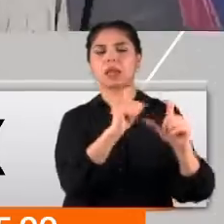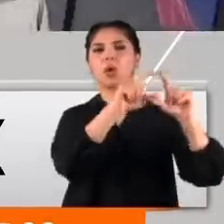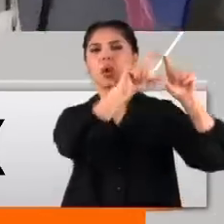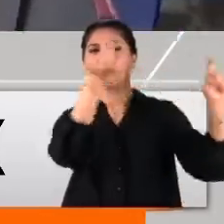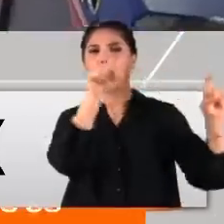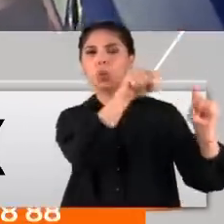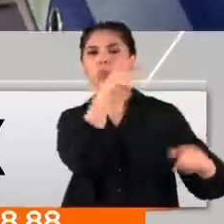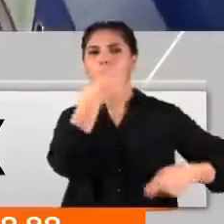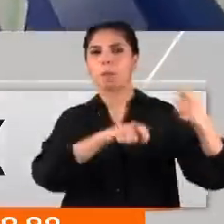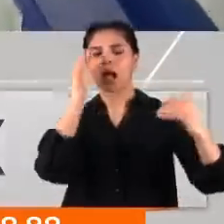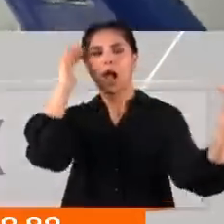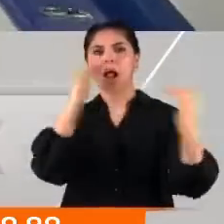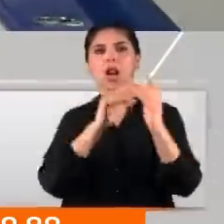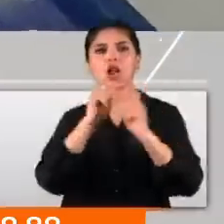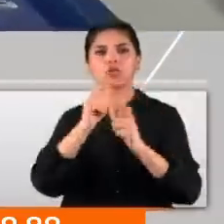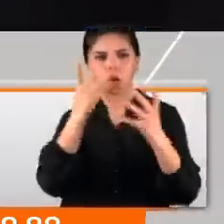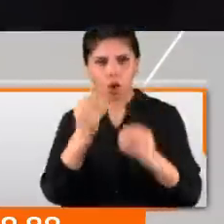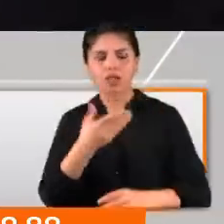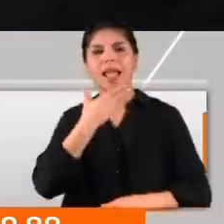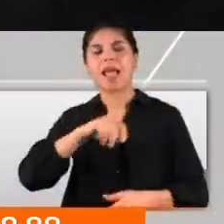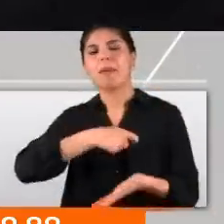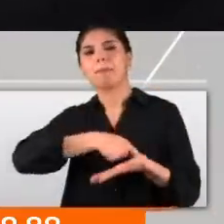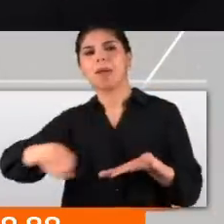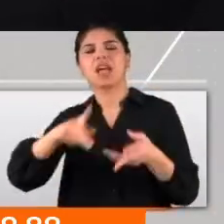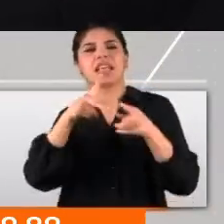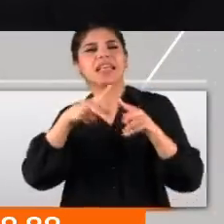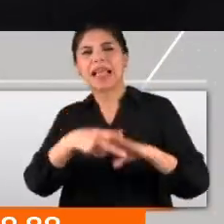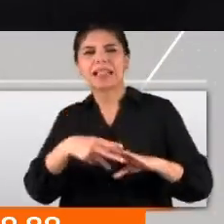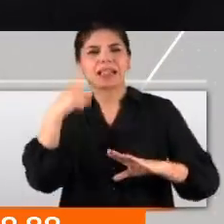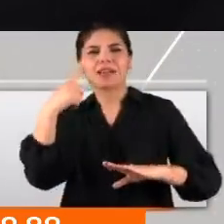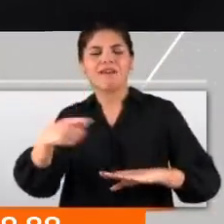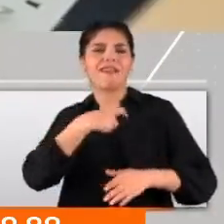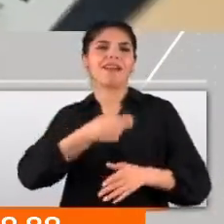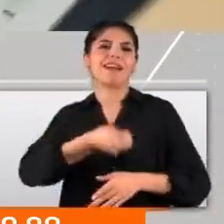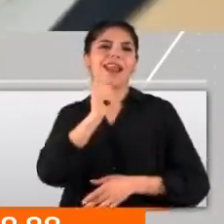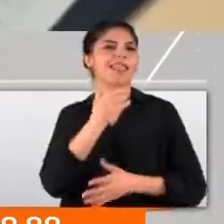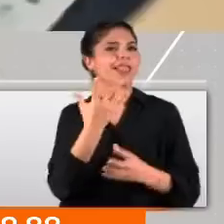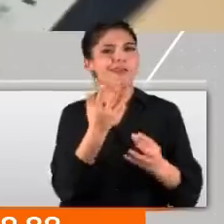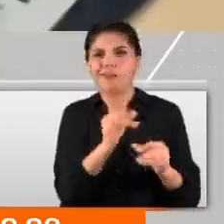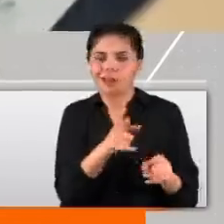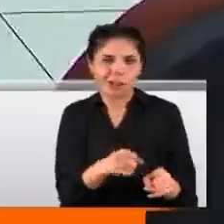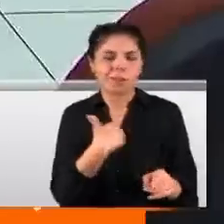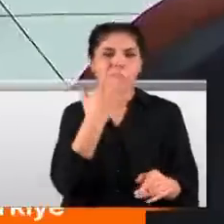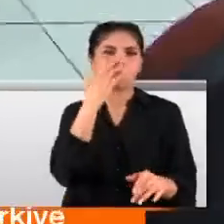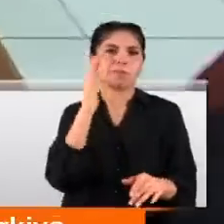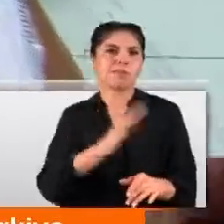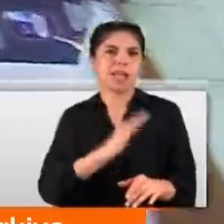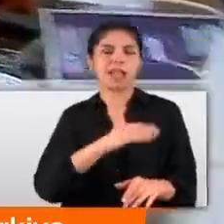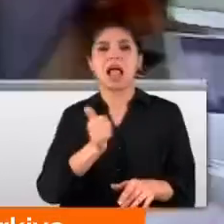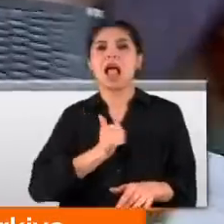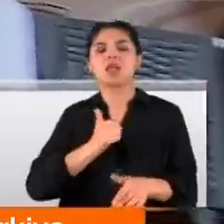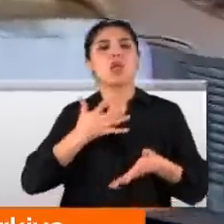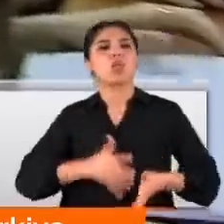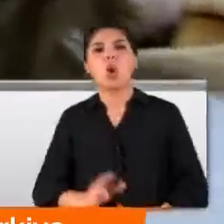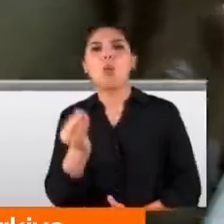bir bankayla anlaşırsa, emekli maaşından tahsil edilmek suretiyle bir kredi yöntemi. Böyle bir şey bekliyoruz. Yani askerlik ve